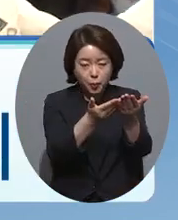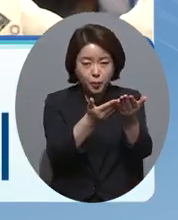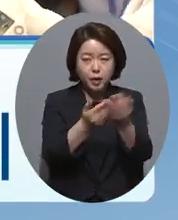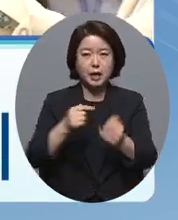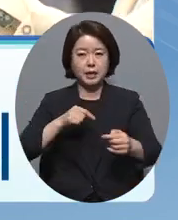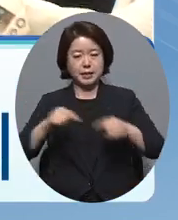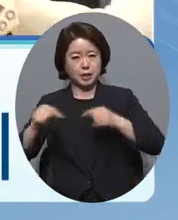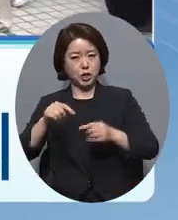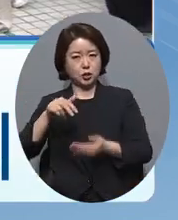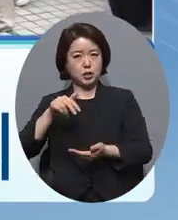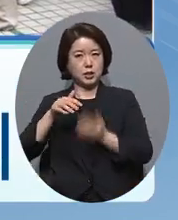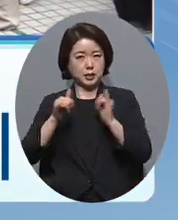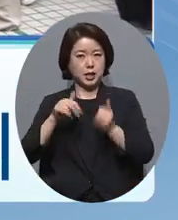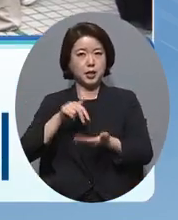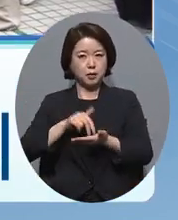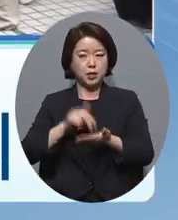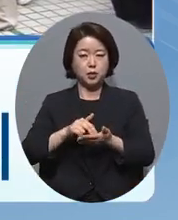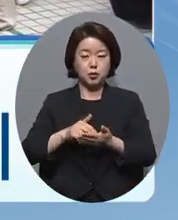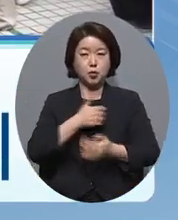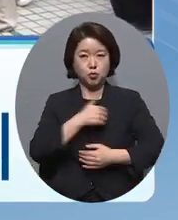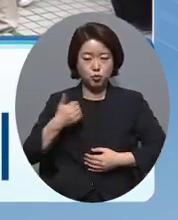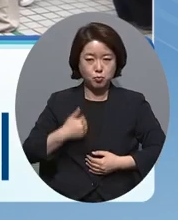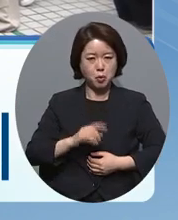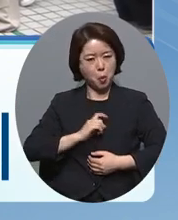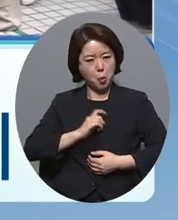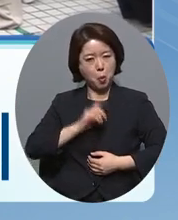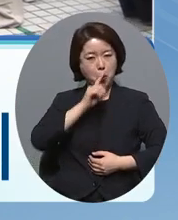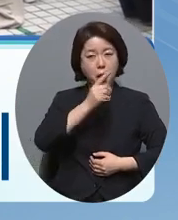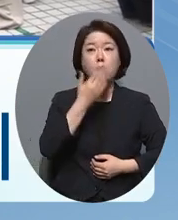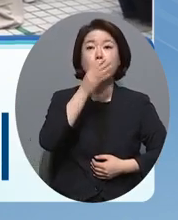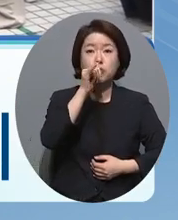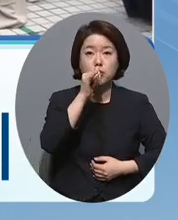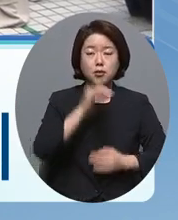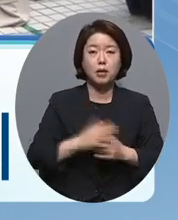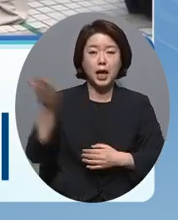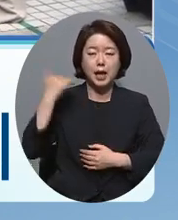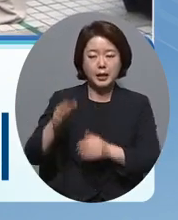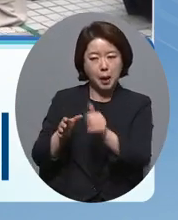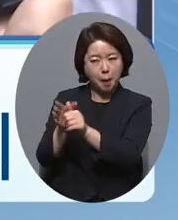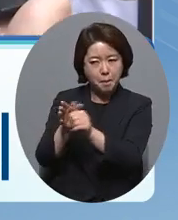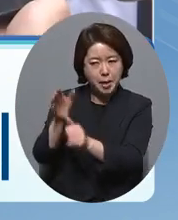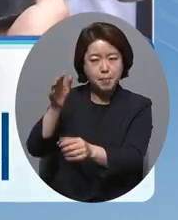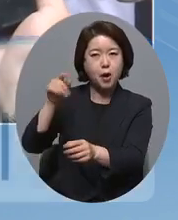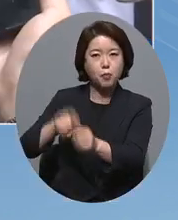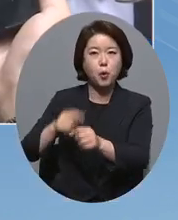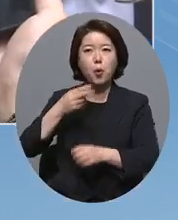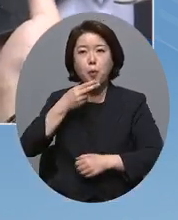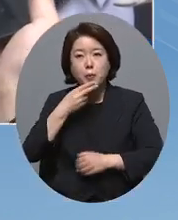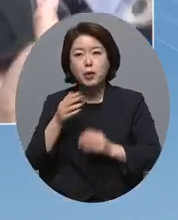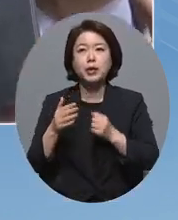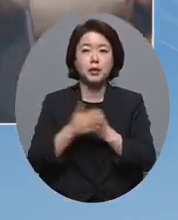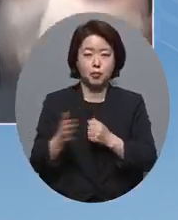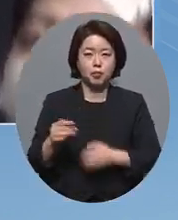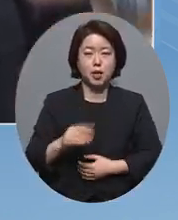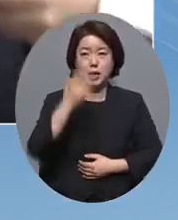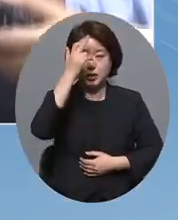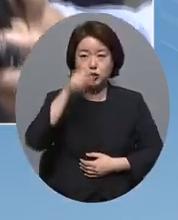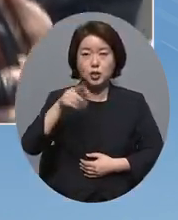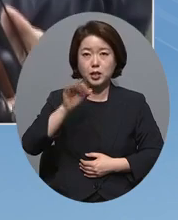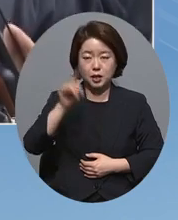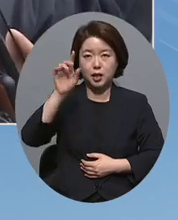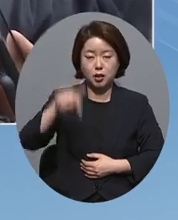충분히 의혹을 제기할 만한 상황이었고 녹취 증거가 당시에는 비방의 목적이 없었다고 해석을 했기 때문에 체감 의원에게